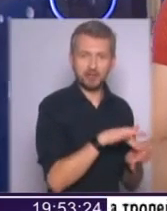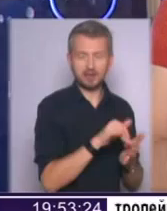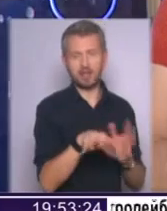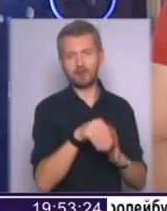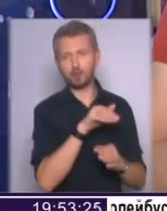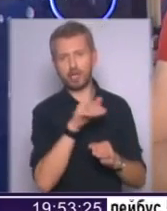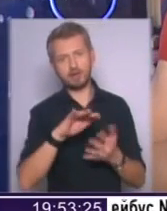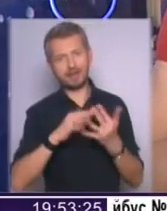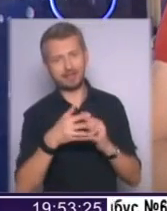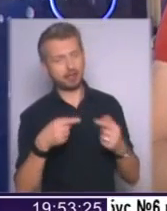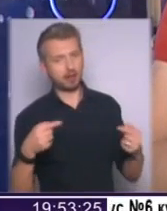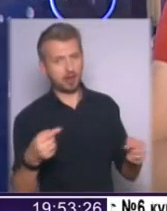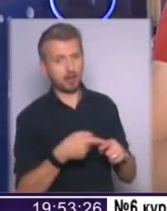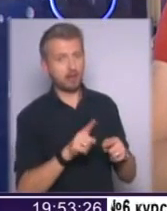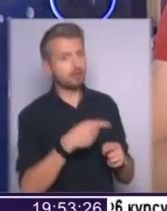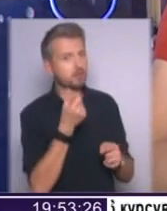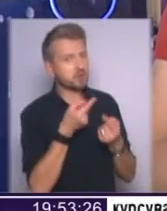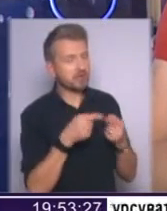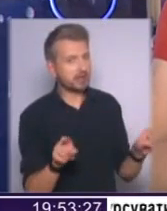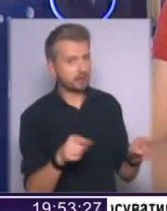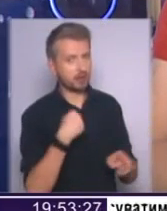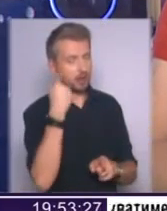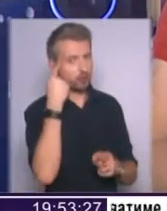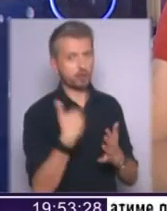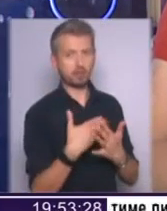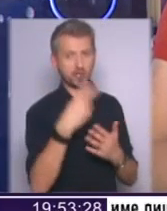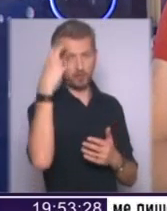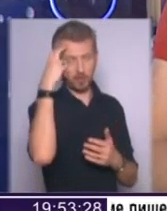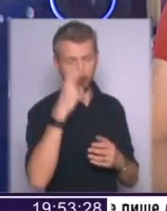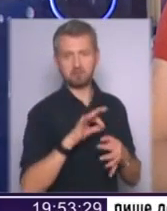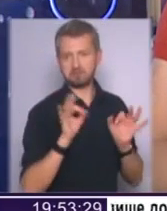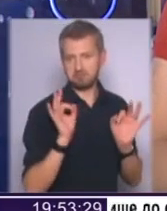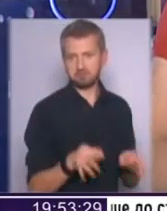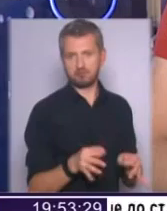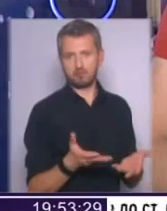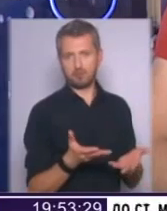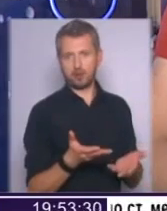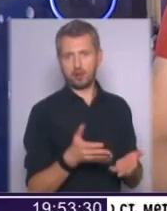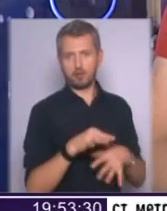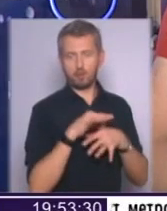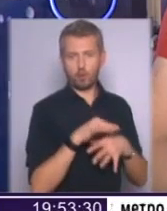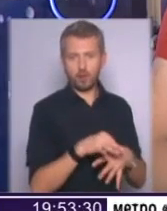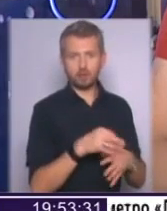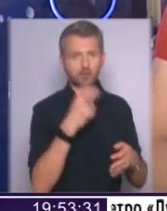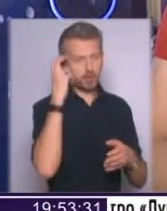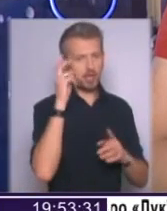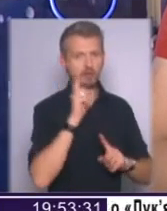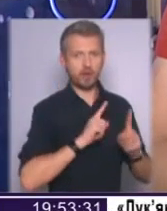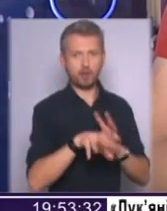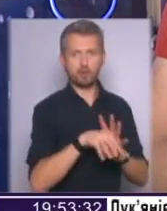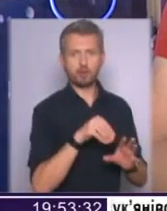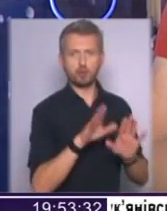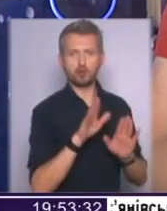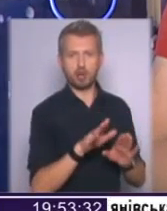і так далі. Да? Тобто це трохи різні речі. Я думаю, що, наприклад, у Києві логічно, справді, можливо, провести взагалі до Київради, наприклад, вибори лише